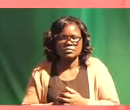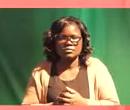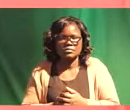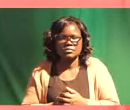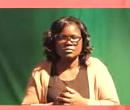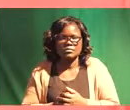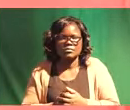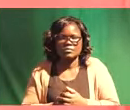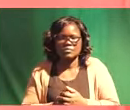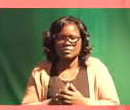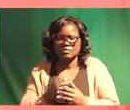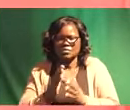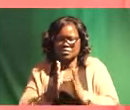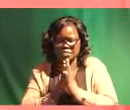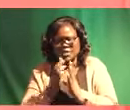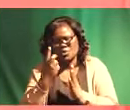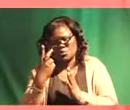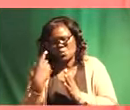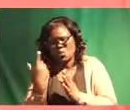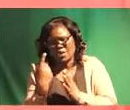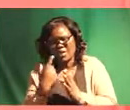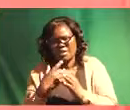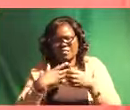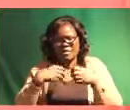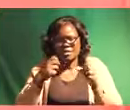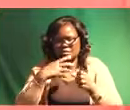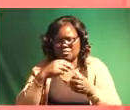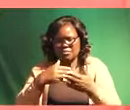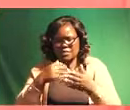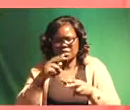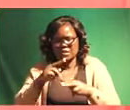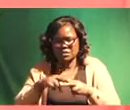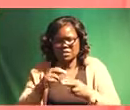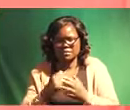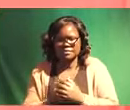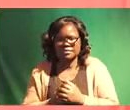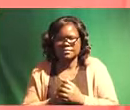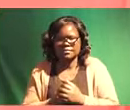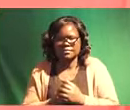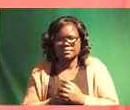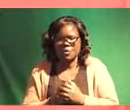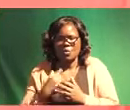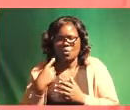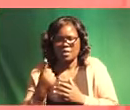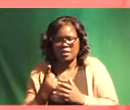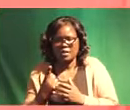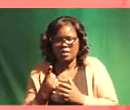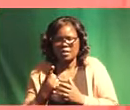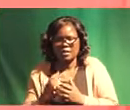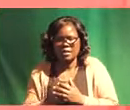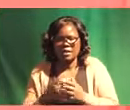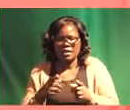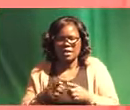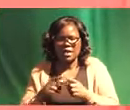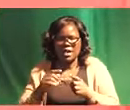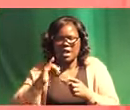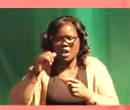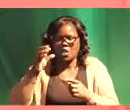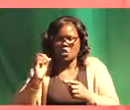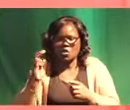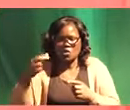Nina ombi mbili peke yake mheshimiwa rais ndio niweze kuketi nikukaribishe. Moja, kama vile Jean Paul